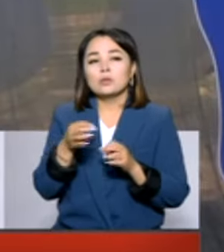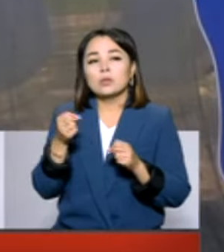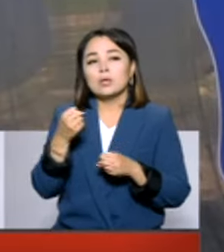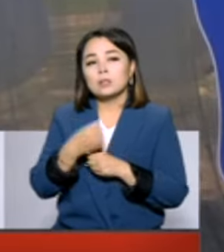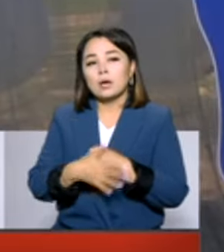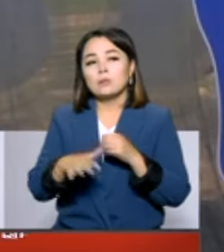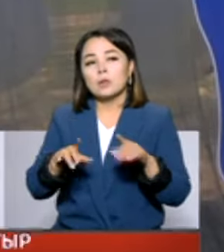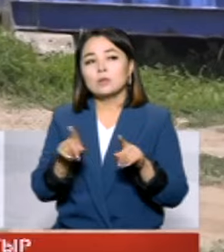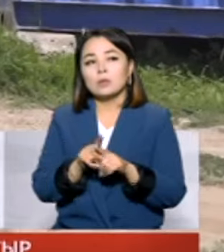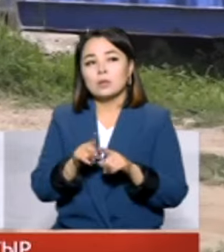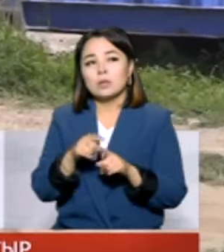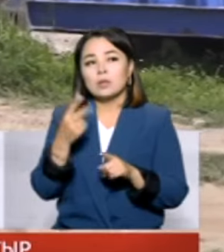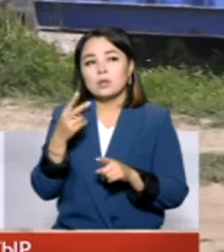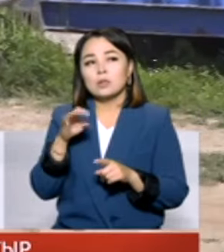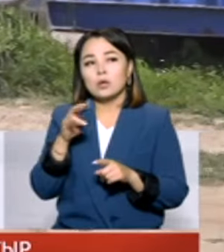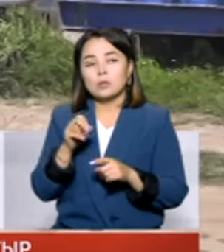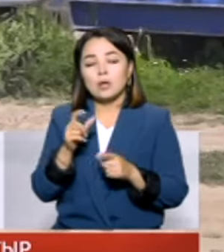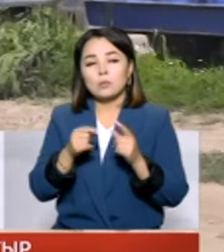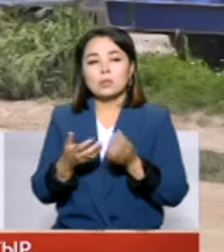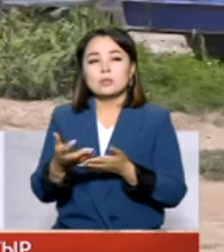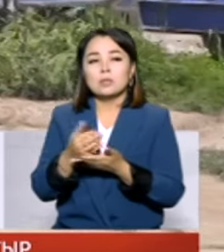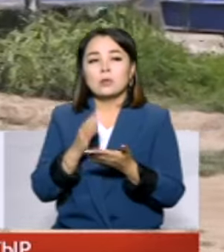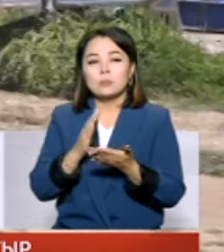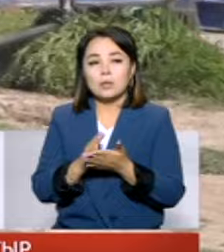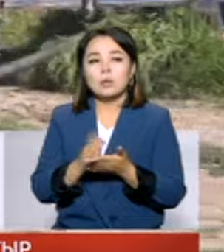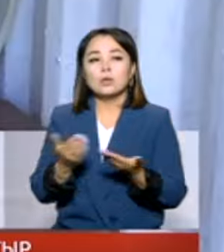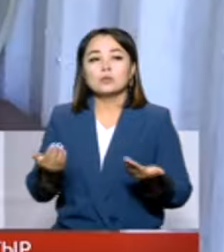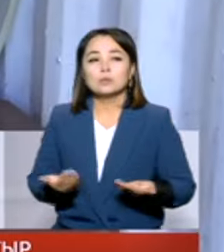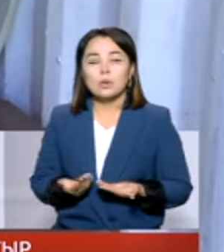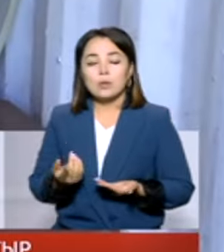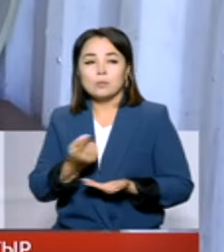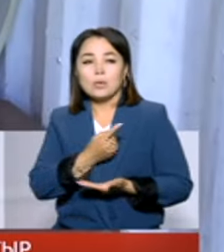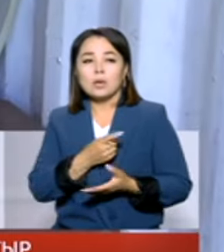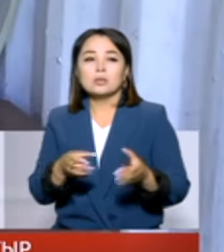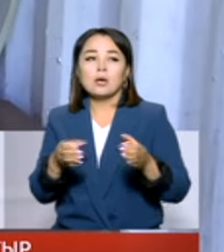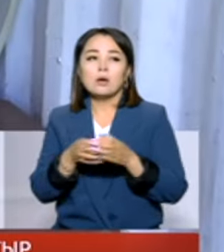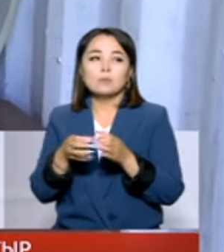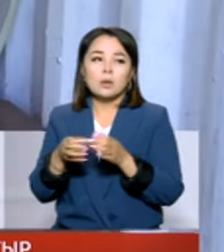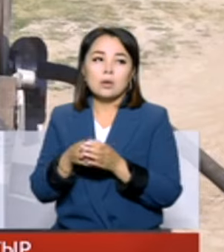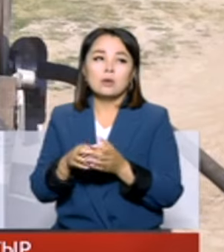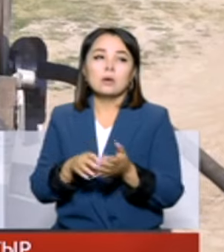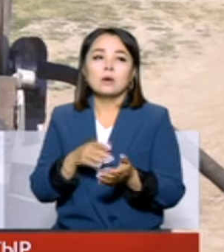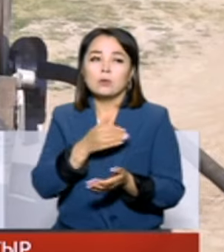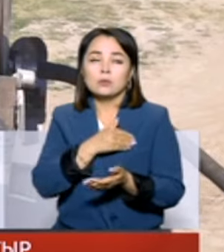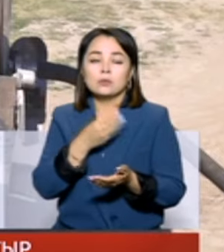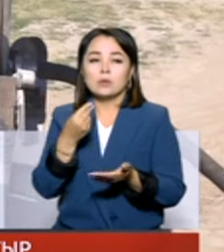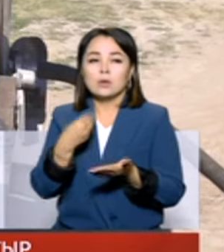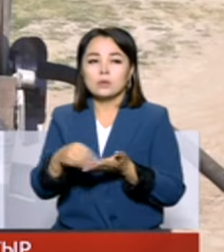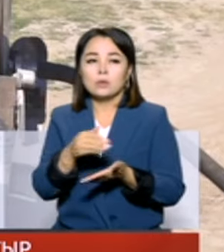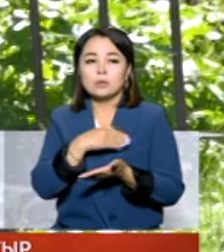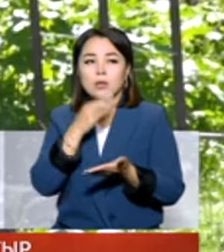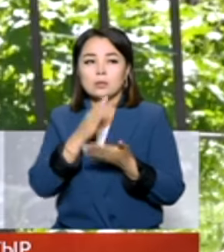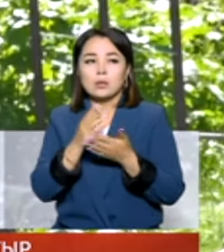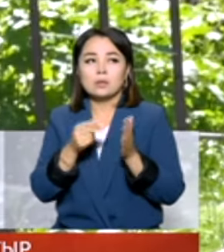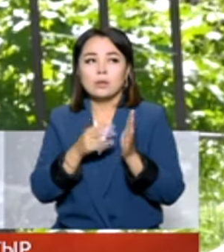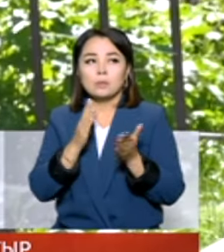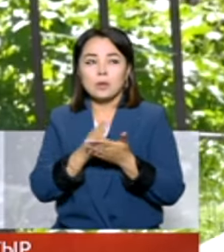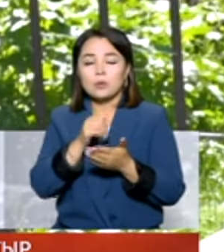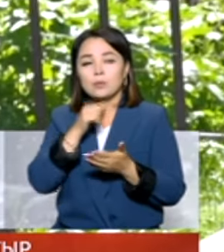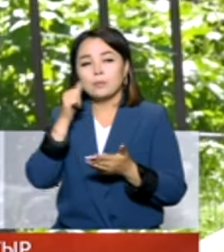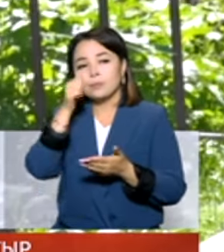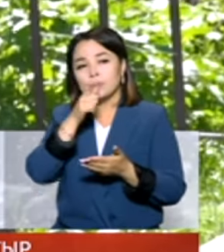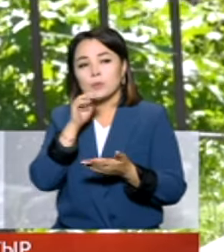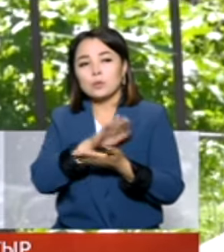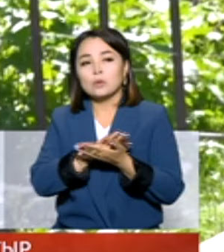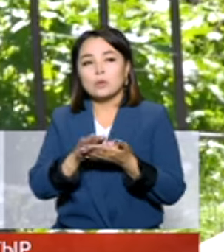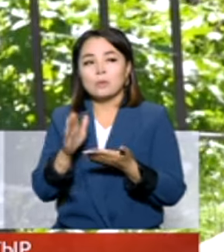елді мекеннен күніне 2 тонна сүт жиналады. Алайда тұрғындар монополист компания өзінің қалаған бағасына алатынын айтады. Былтырдары